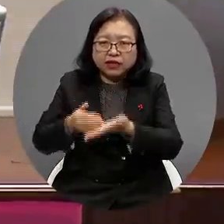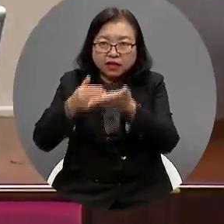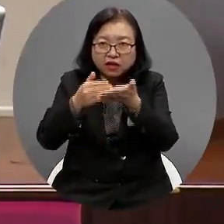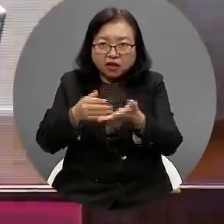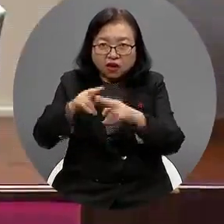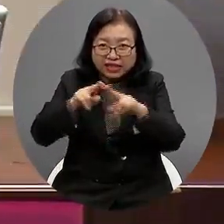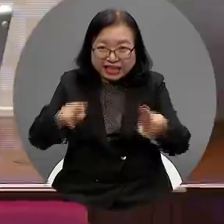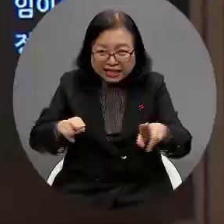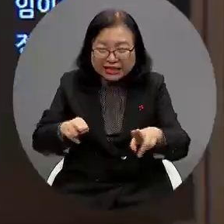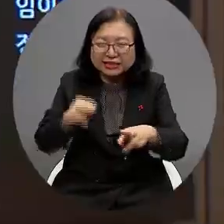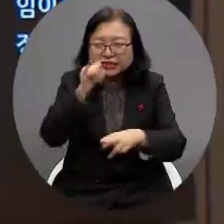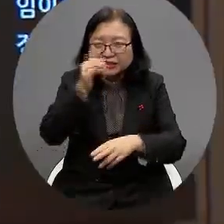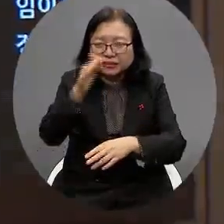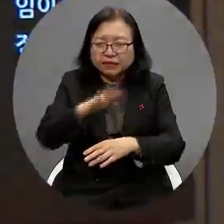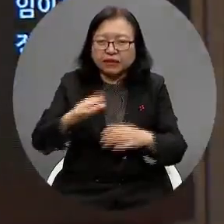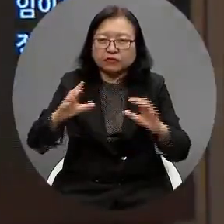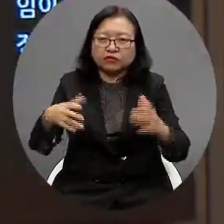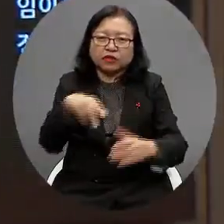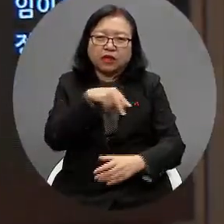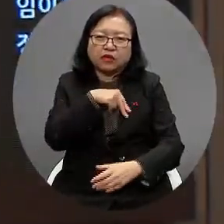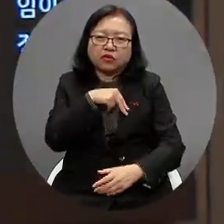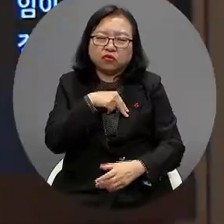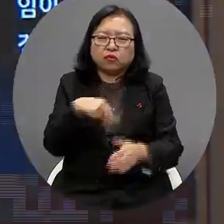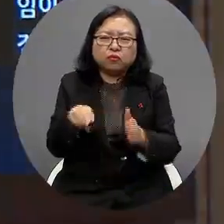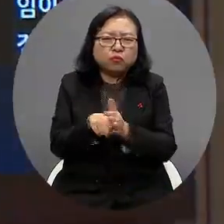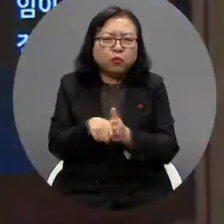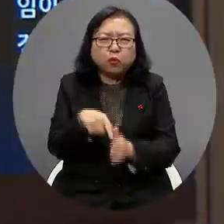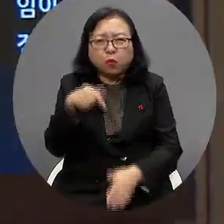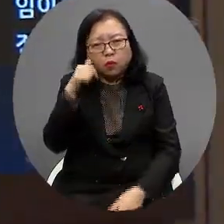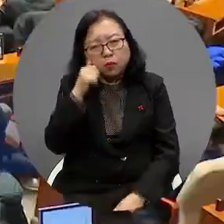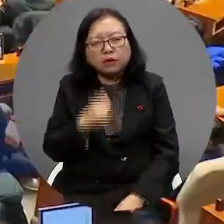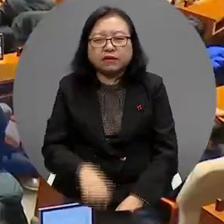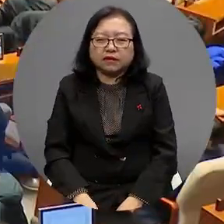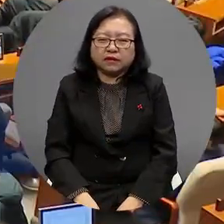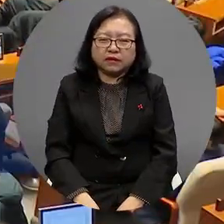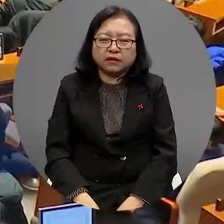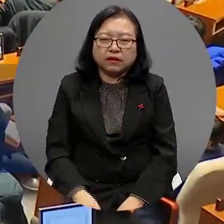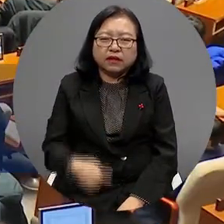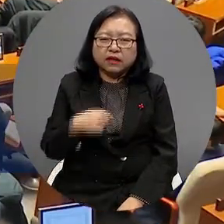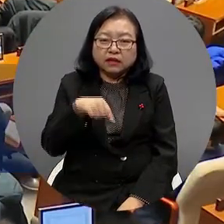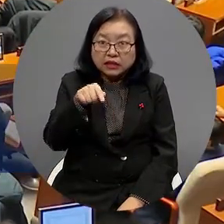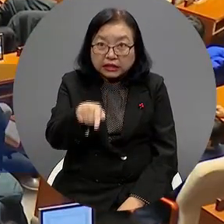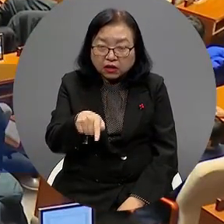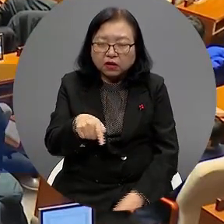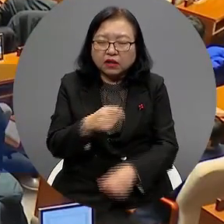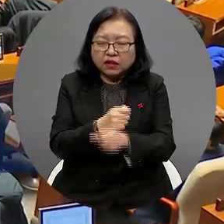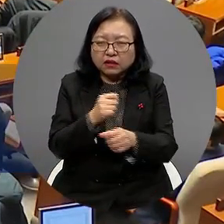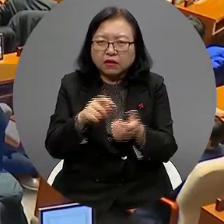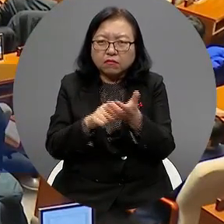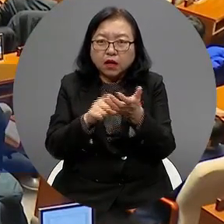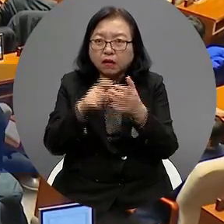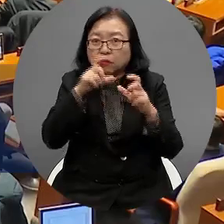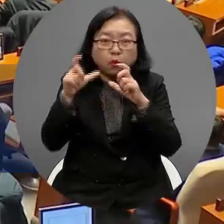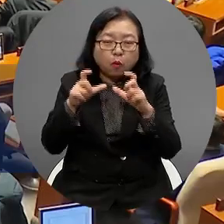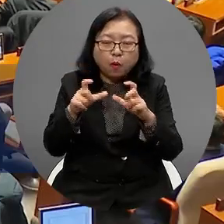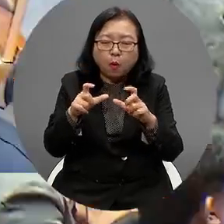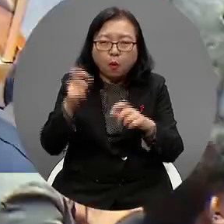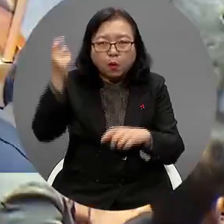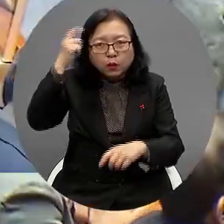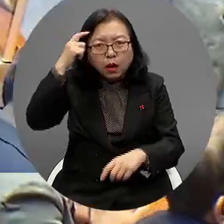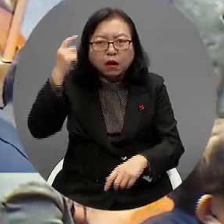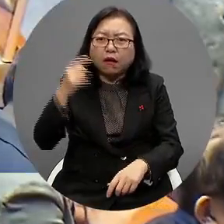믿기지 않는 분위기였습니다. 이런 비상계엄이 선포되리라고는 누구도 상상하지 못했으니까 되게 뭐 충격,